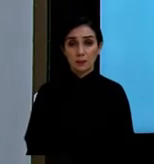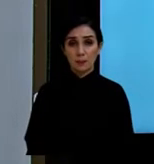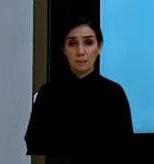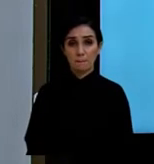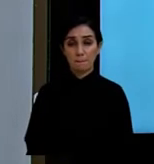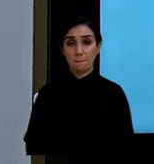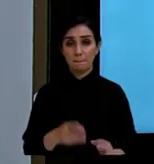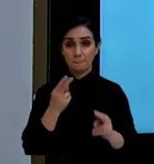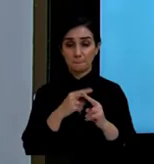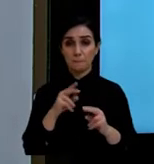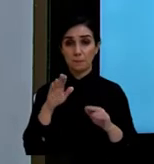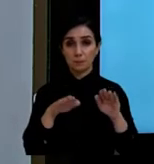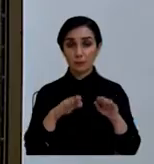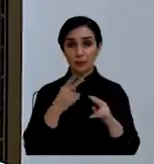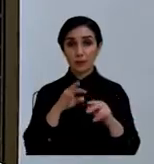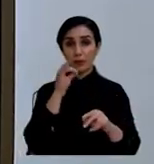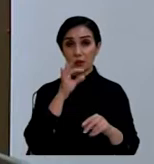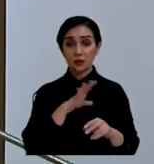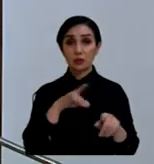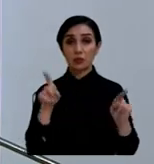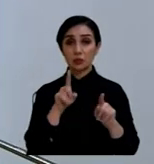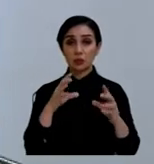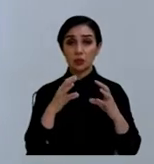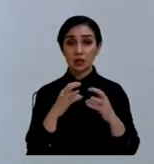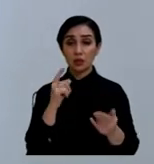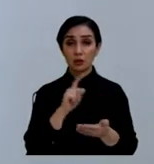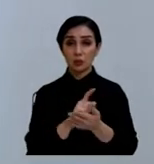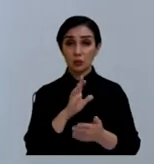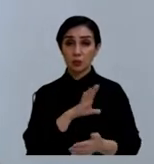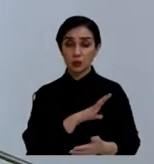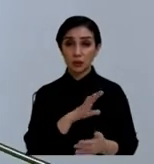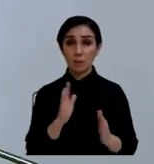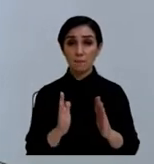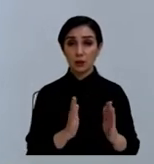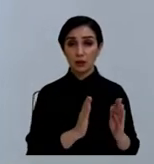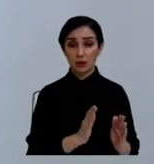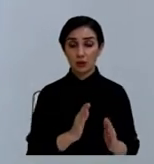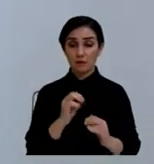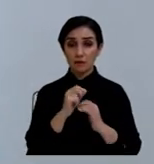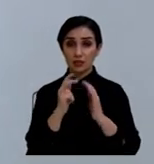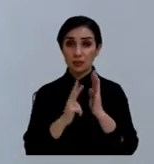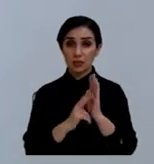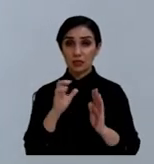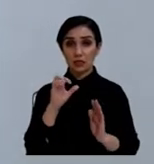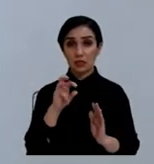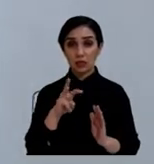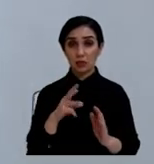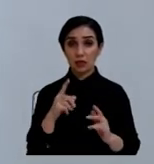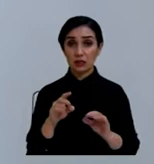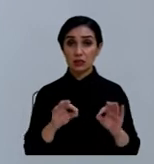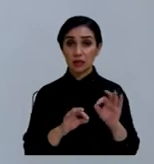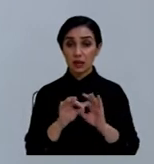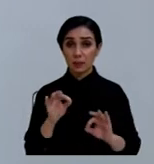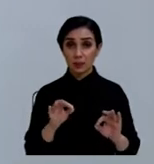Про критическую массу я вам и говорила уже, что шарик должен быть порядка 18 сантиметров в